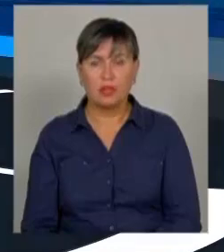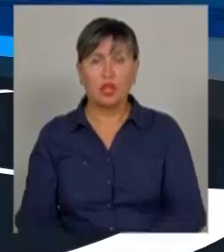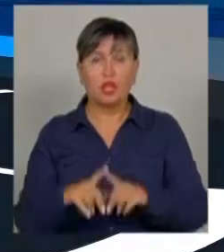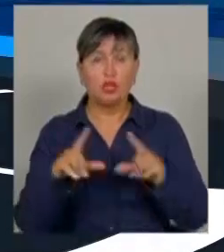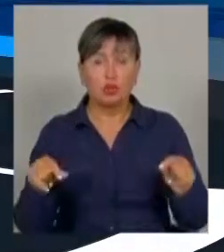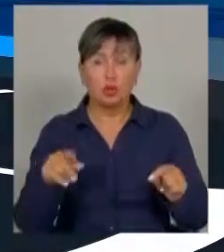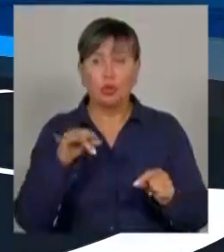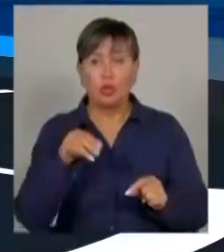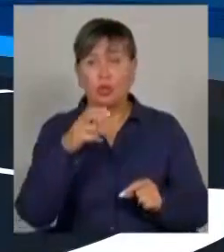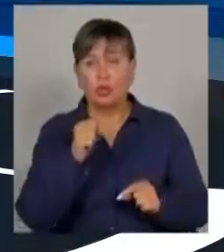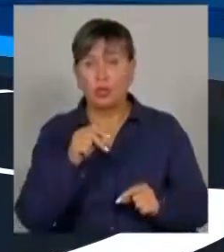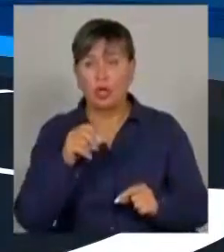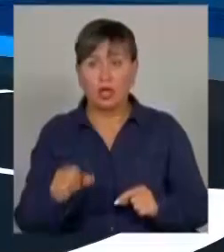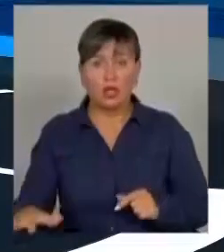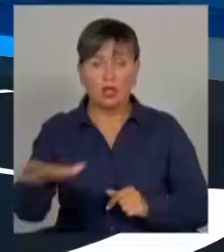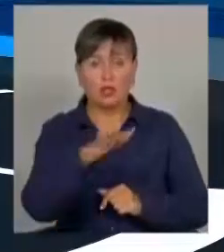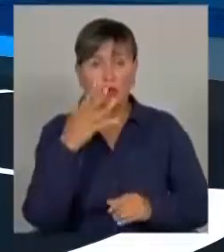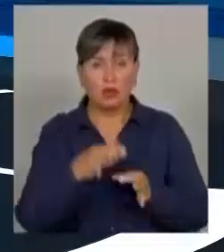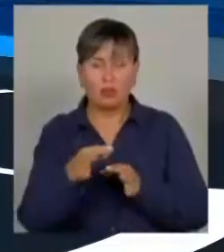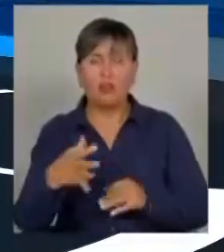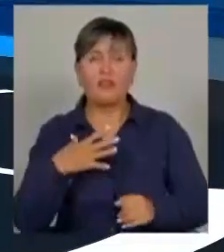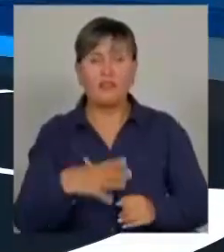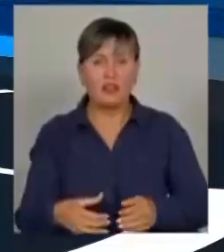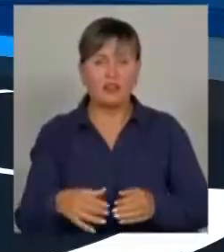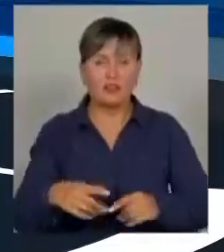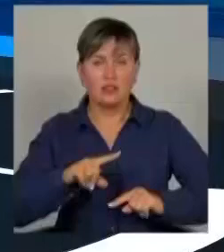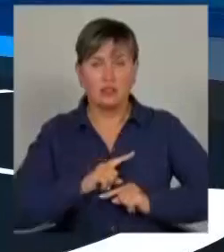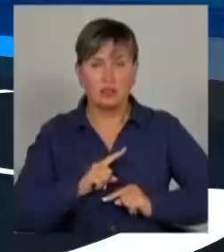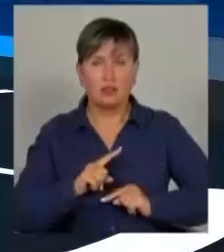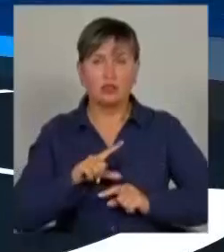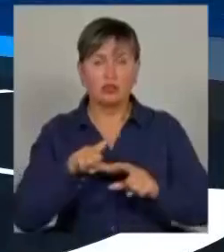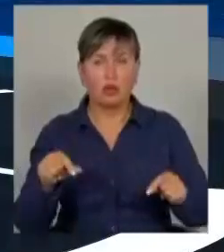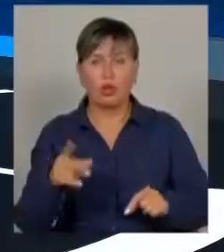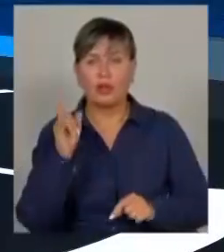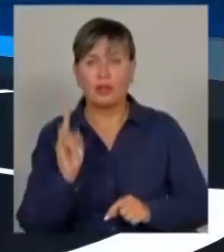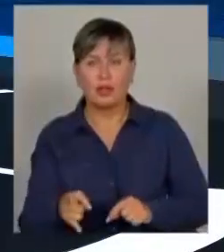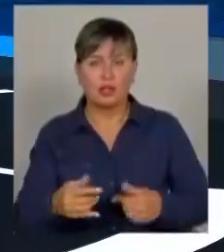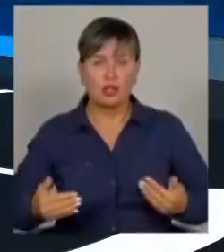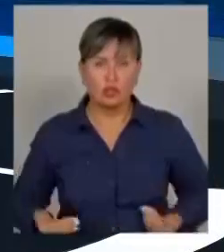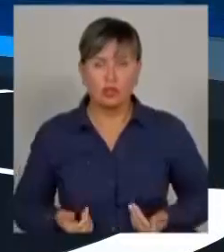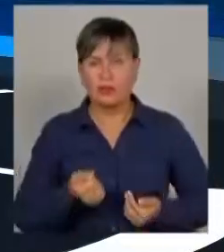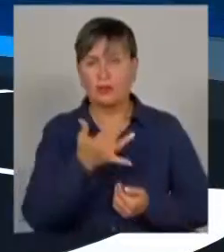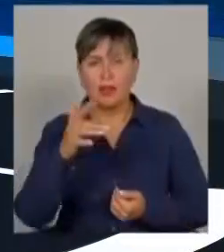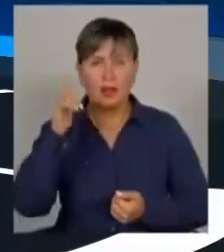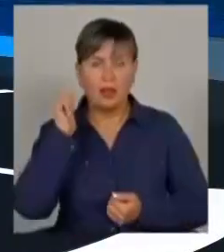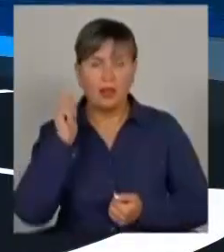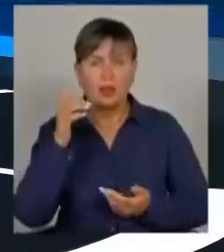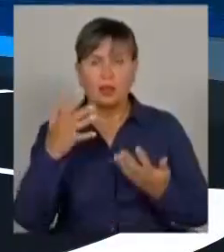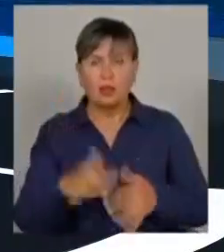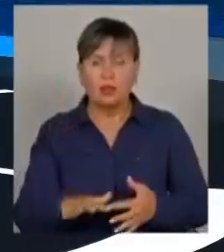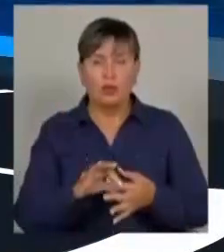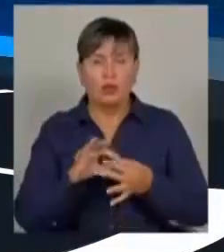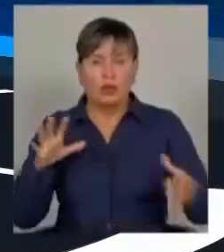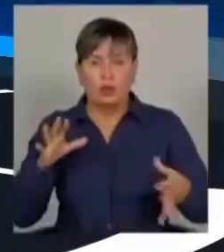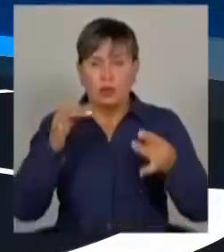Школьники дачного массива в Алматинской области вынуждены добираться до школы на такси. Жители вот уже несколько лет словно оторваны